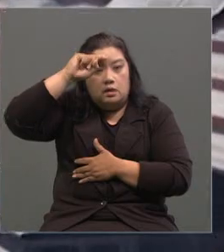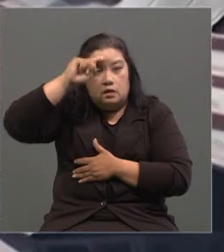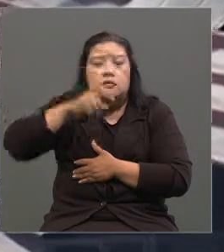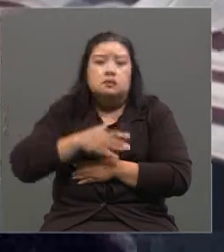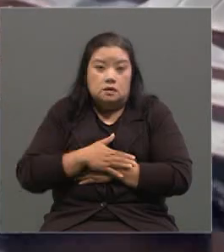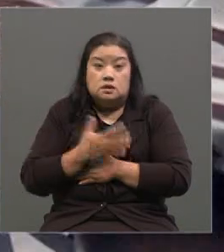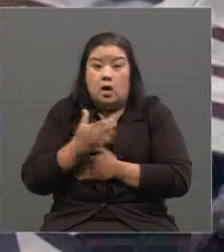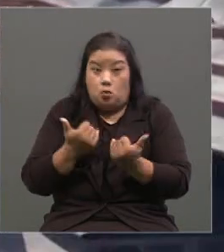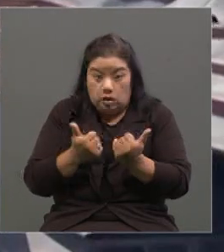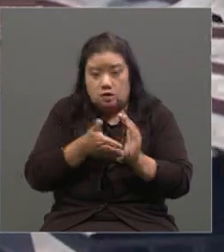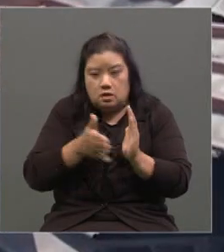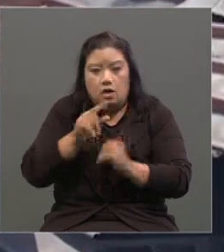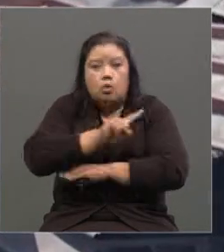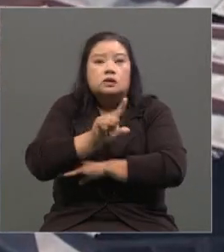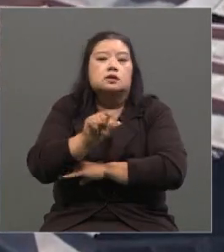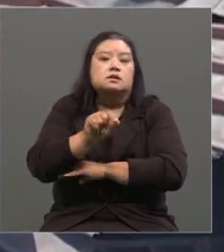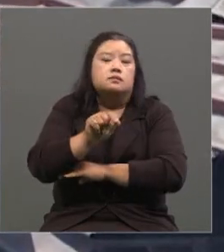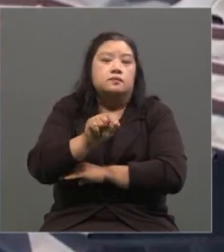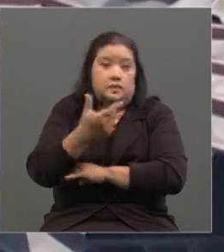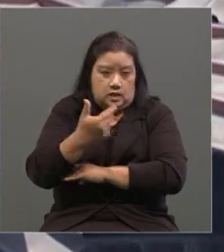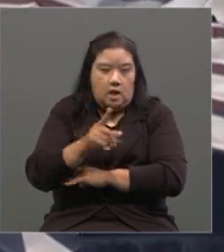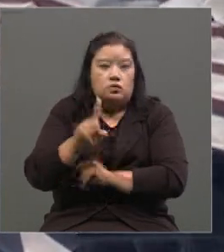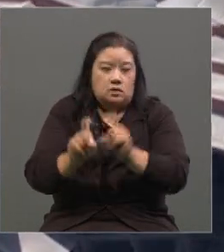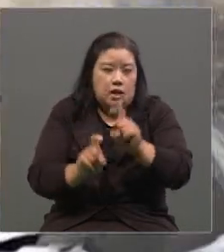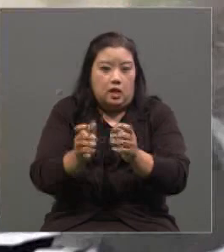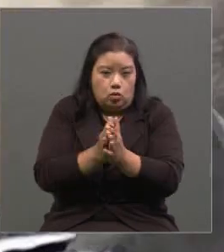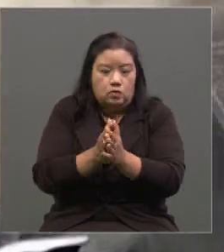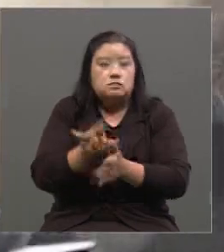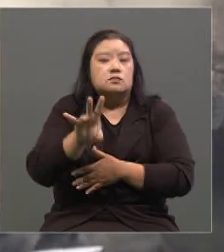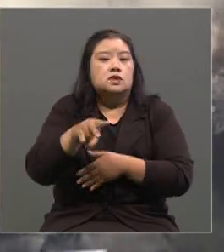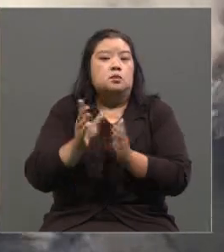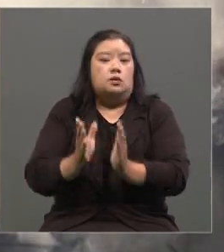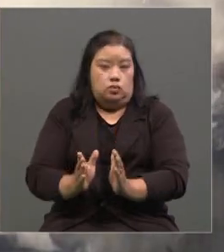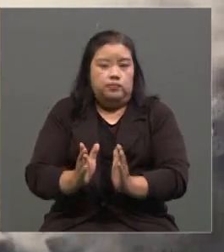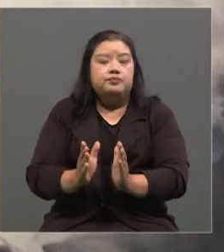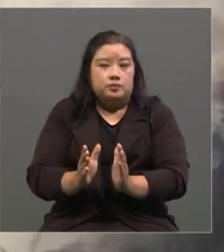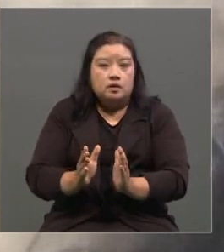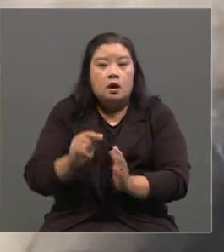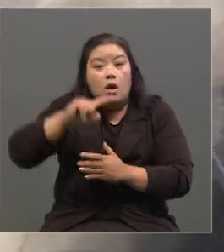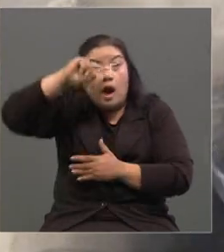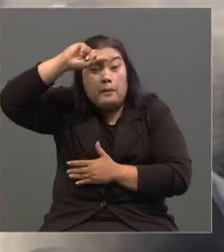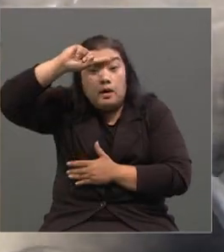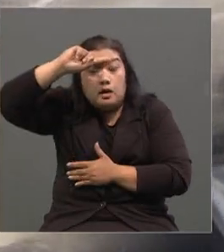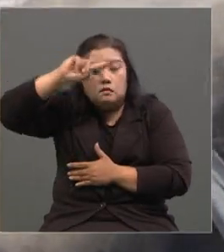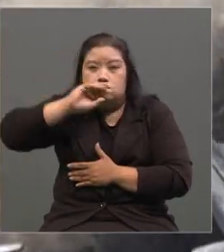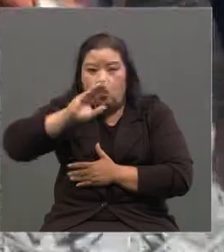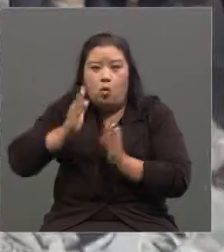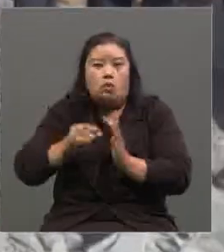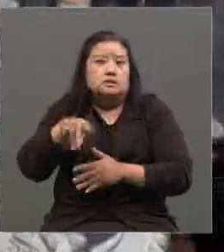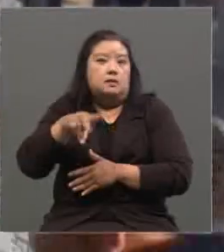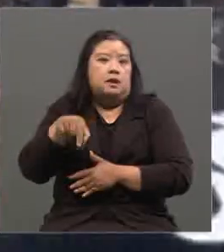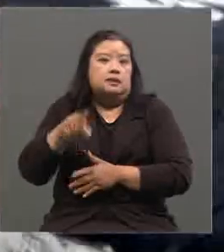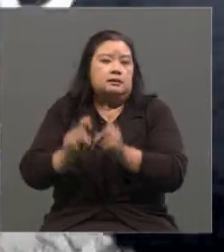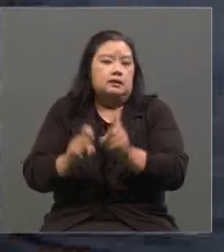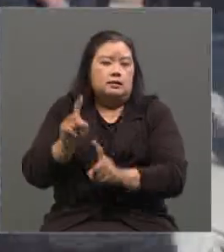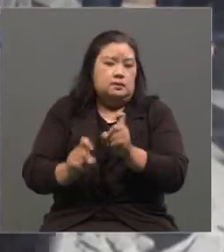ตอนนี้20กว่าวันเนี่ยนะครับมีผู้เสียชีวิตในฉนวนกาซ่าแล้วกว่า 7,000คนนะกลุ่มฮามาสเนี่ยเขาบอกว่าใน 7,000กว่าคน